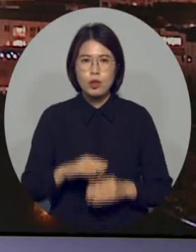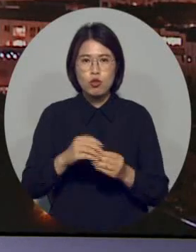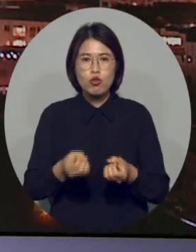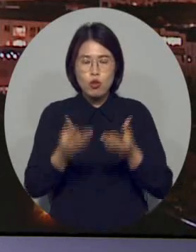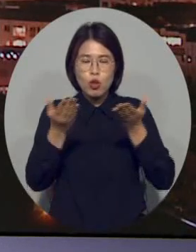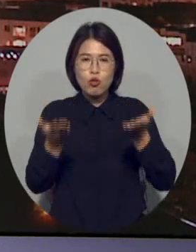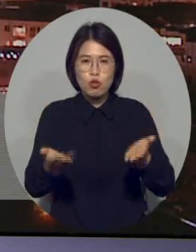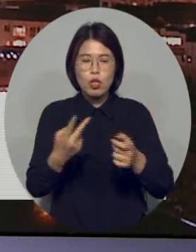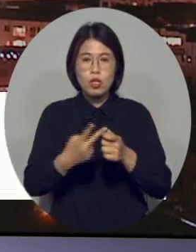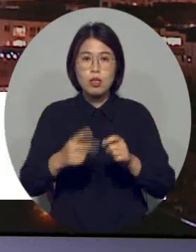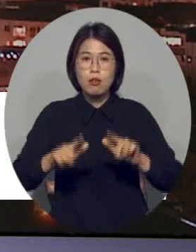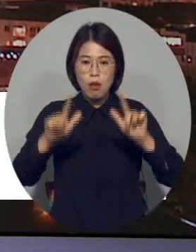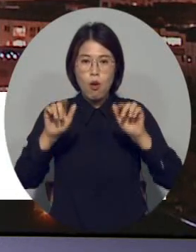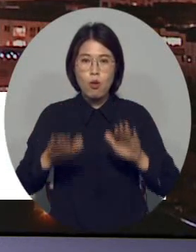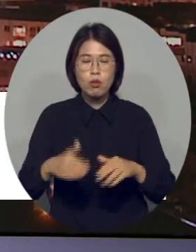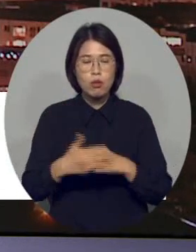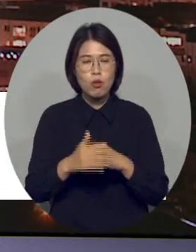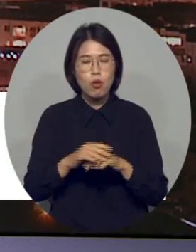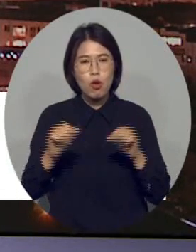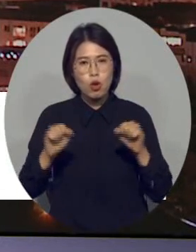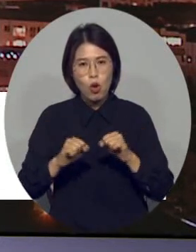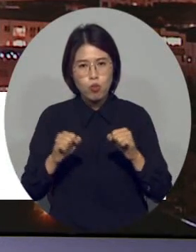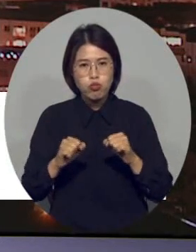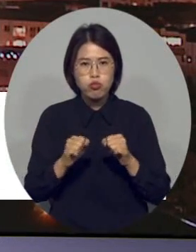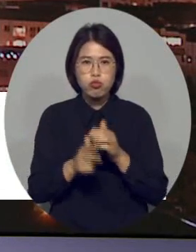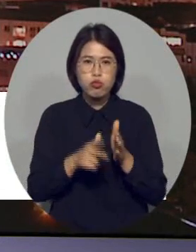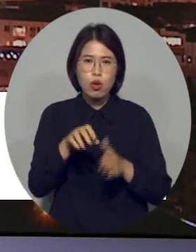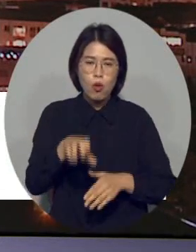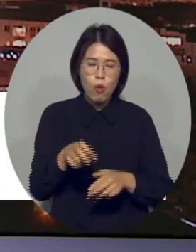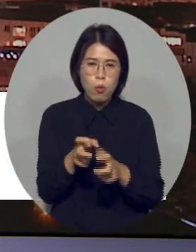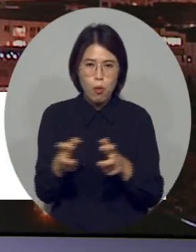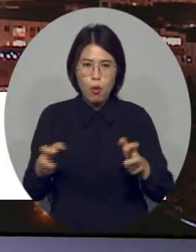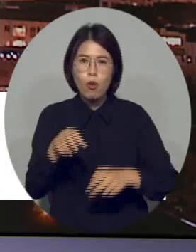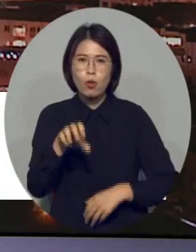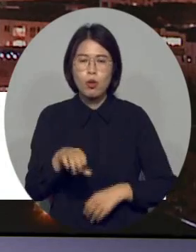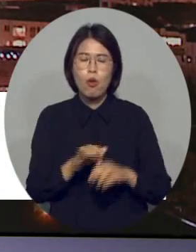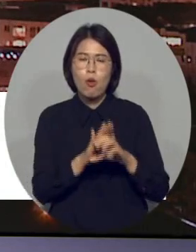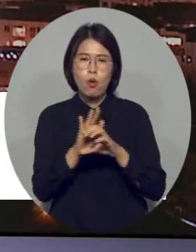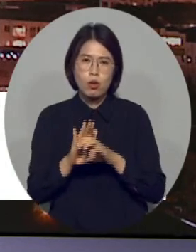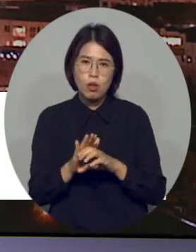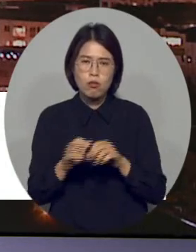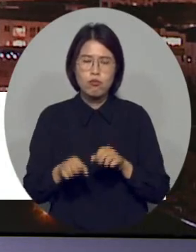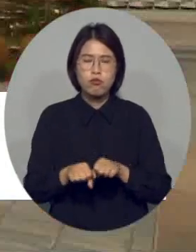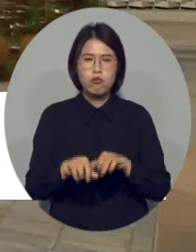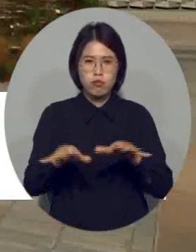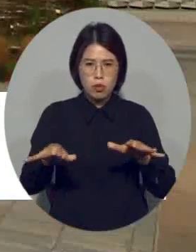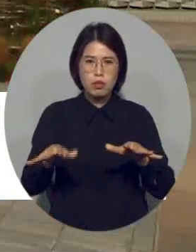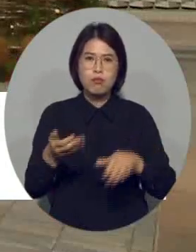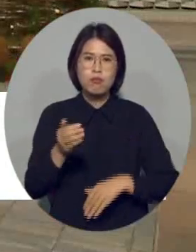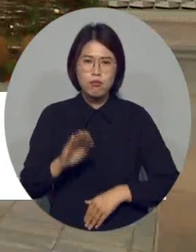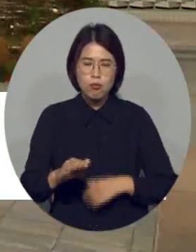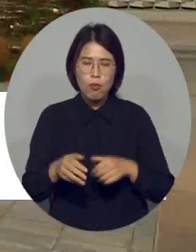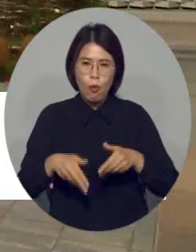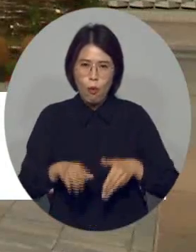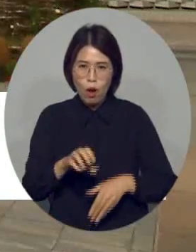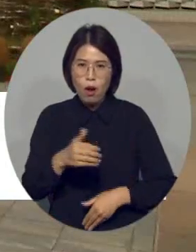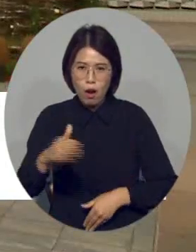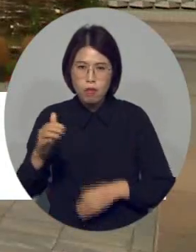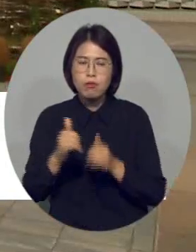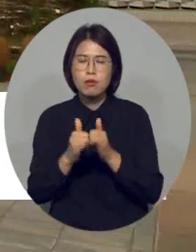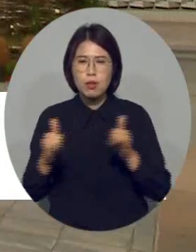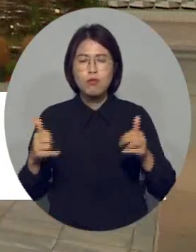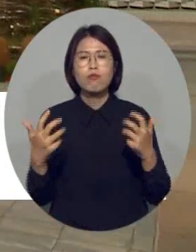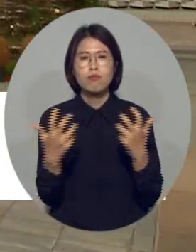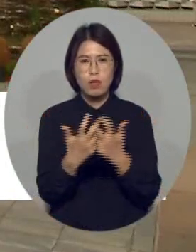추석 연휴 이틀째인 오늘 대구와 경북 주요 기차역과 터미널에서는 코로나19 확산세 속에서도 고향 가는 귀성객들로 하루